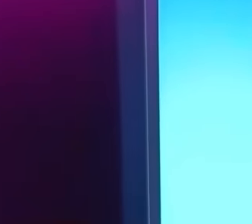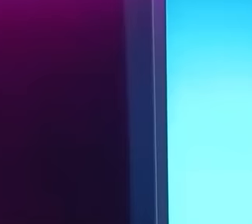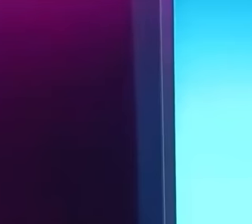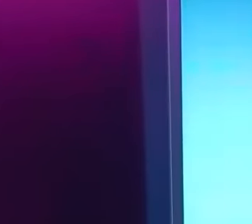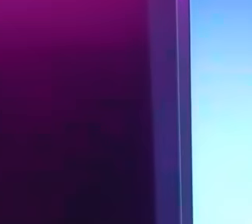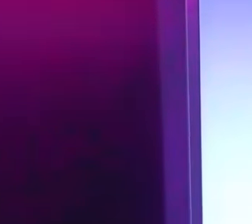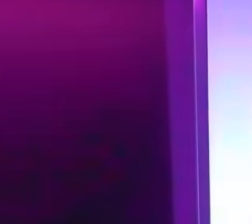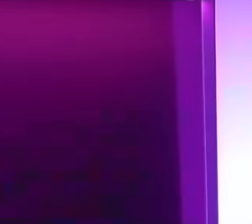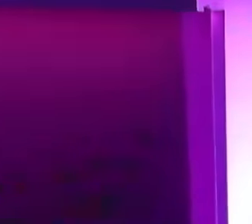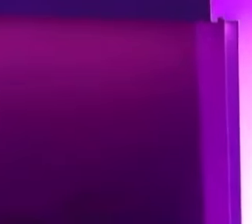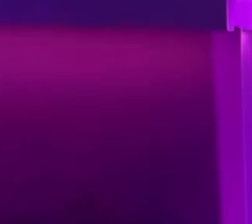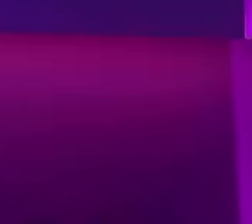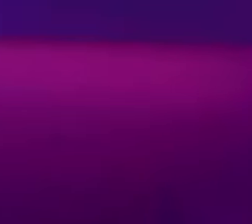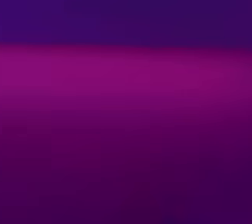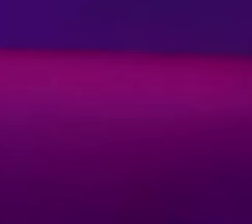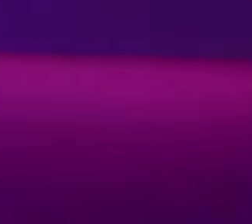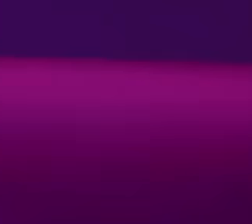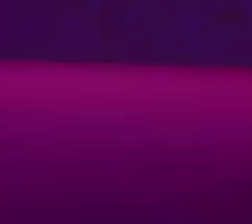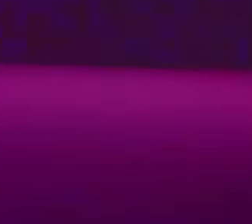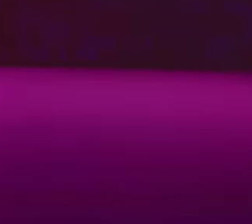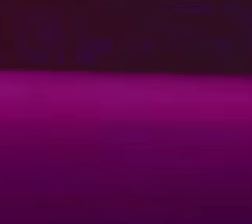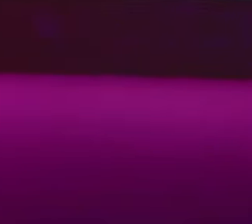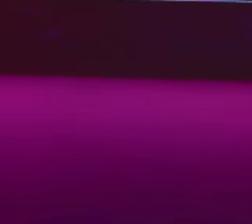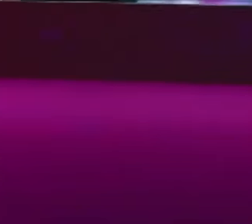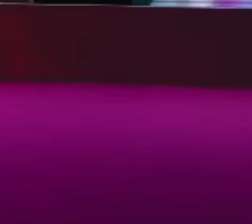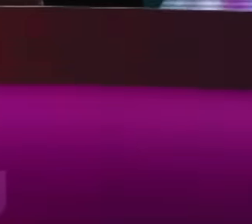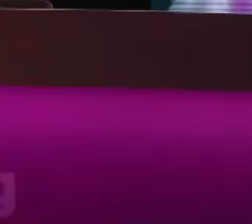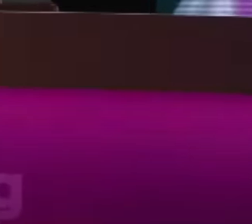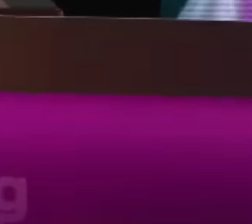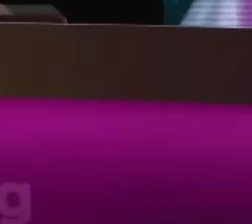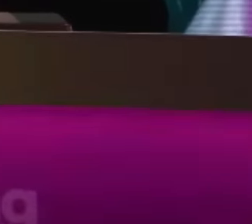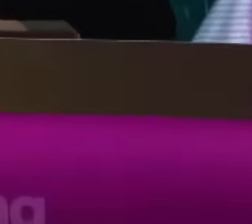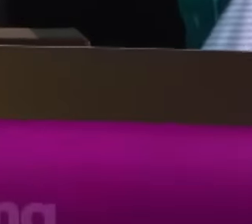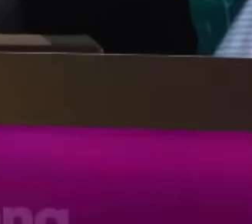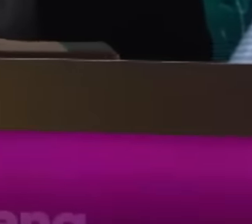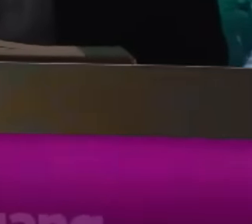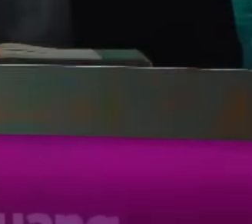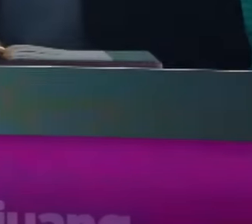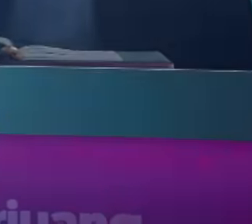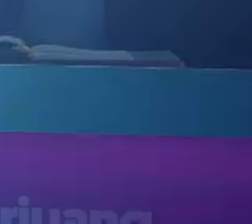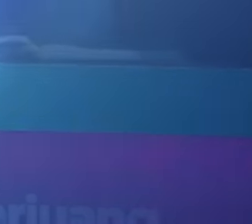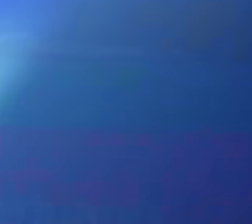النهار واجعله لنا حجتين.